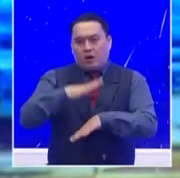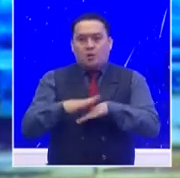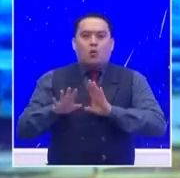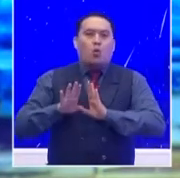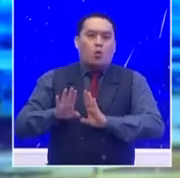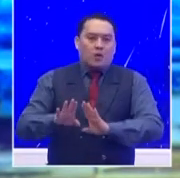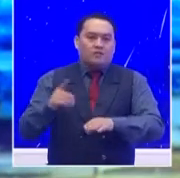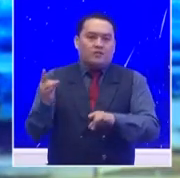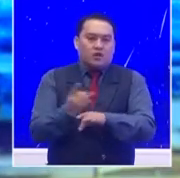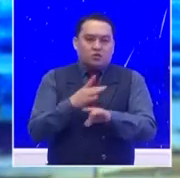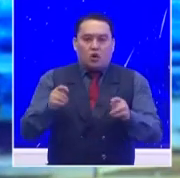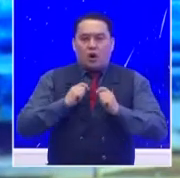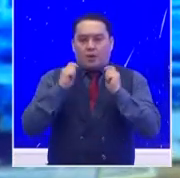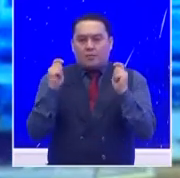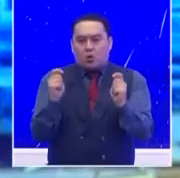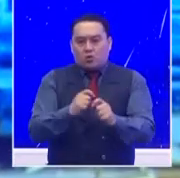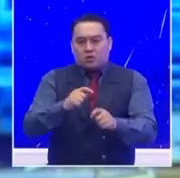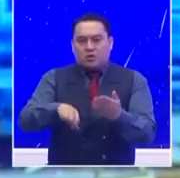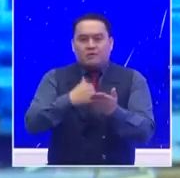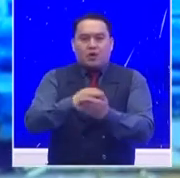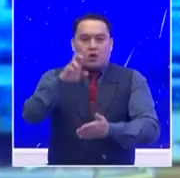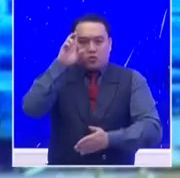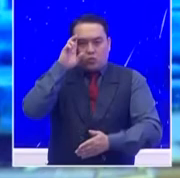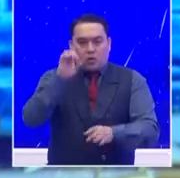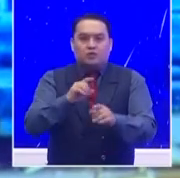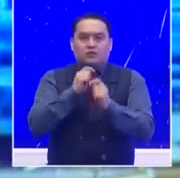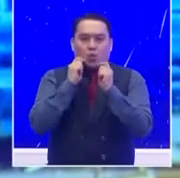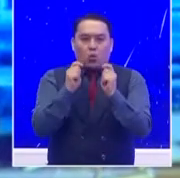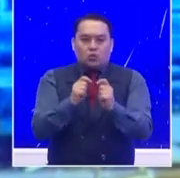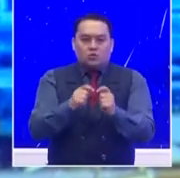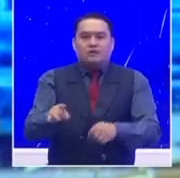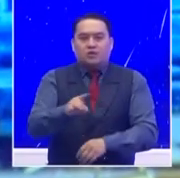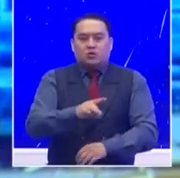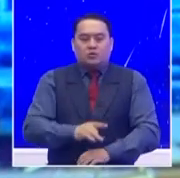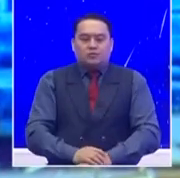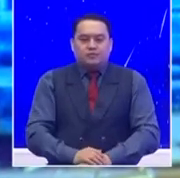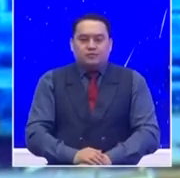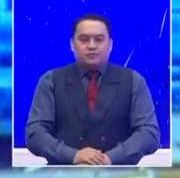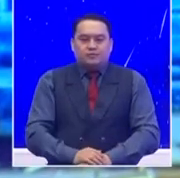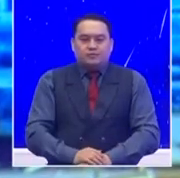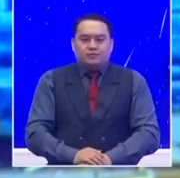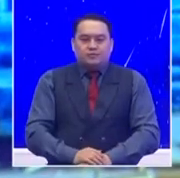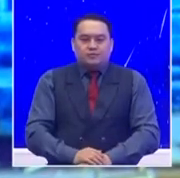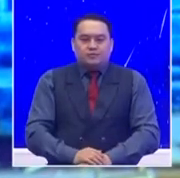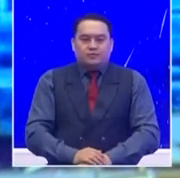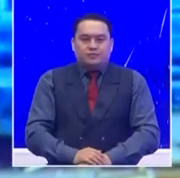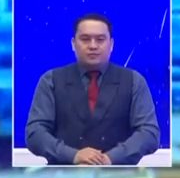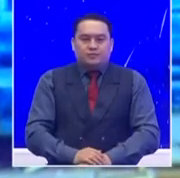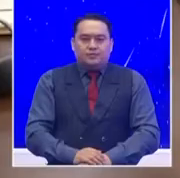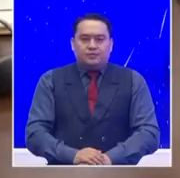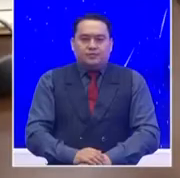в торжественной обстановке награду от главы государства для зато тут вашего вручил глава региона амандой баталов